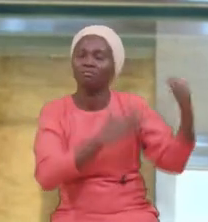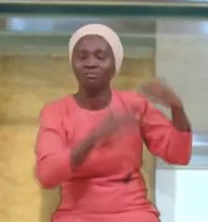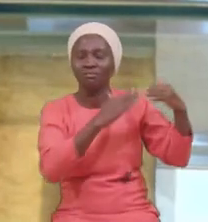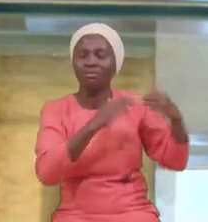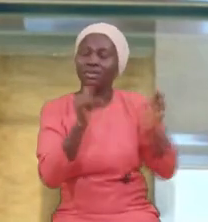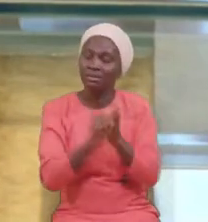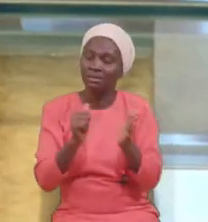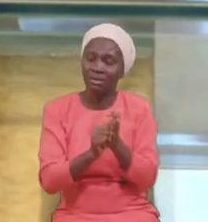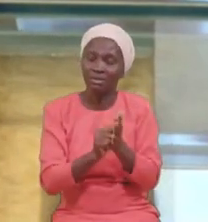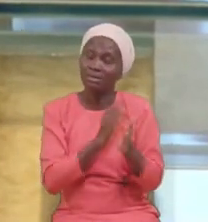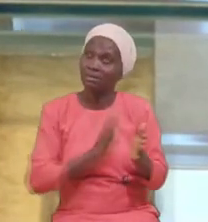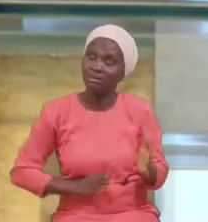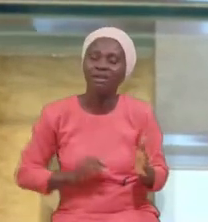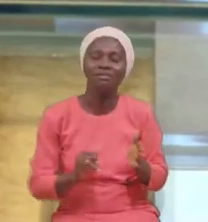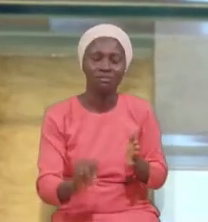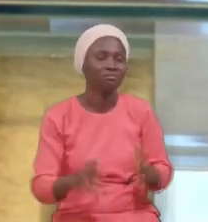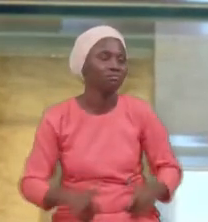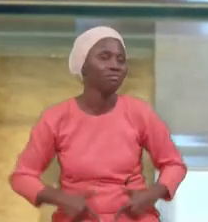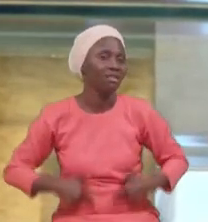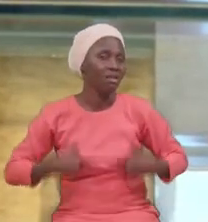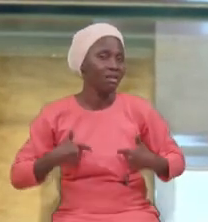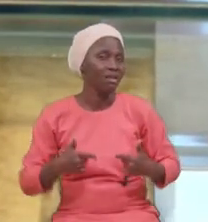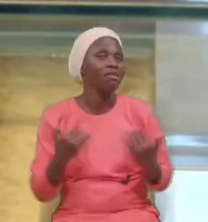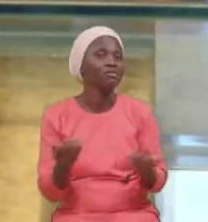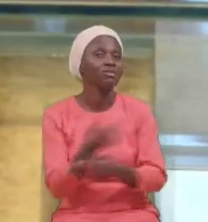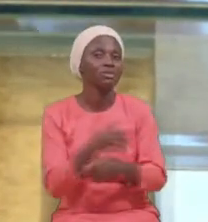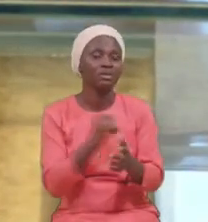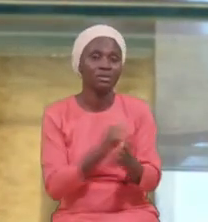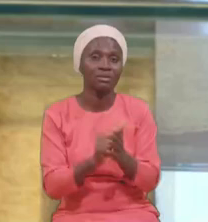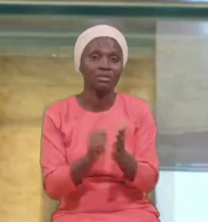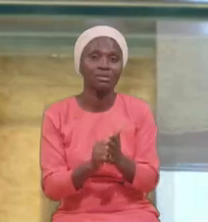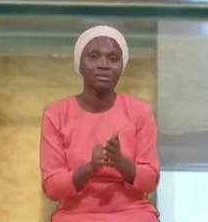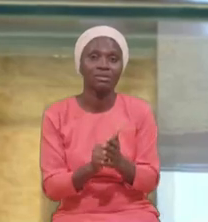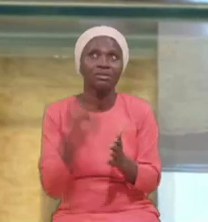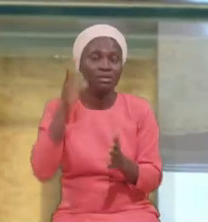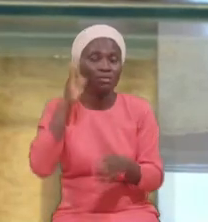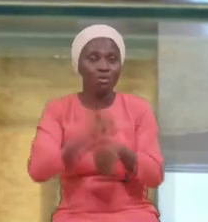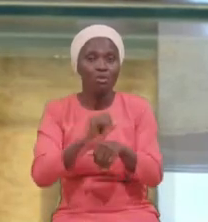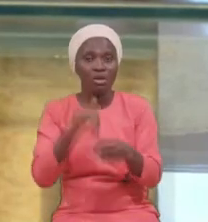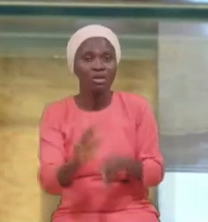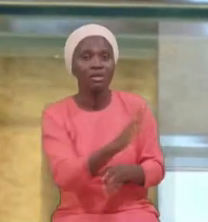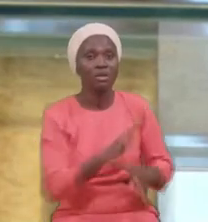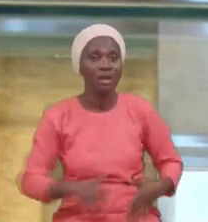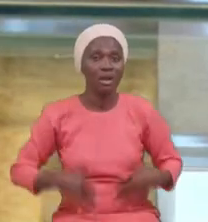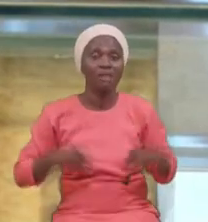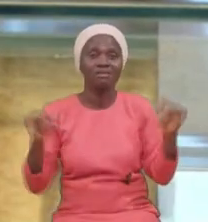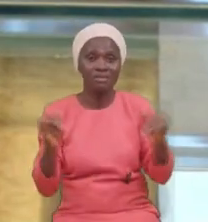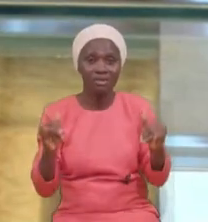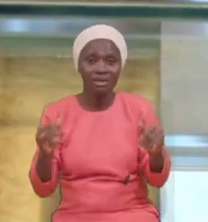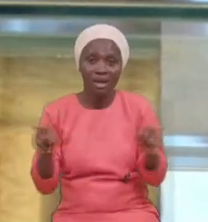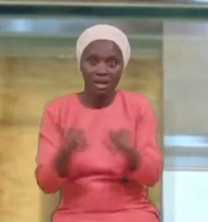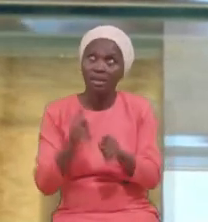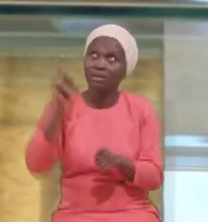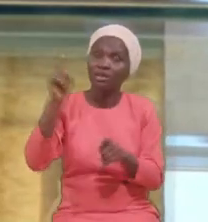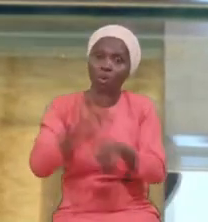à la génération que Christ est toujours vivant ce jour et qu'il va aussi se manifester dans leur vie